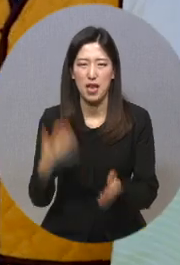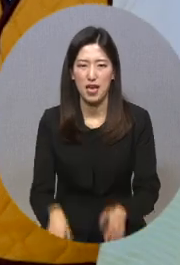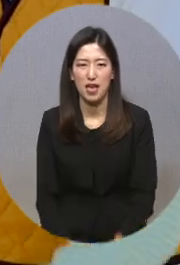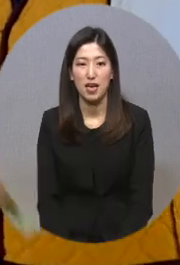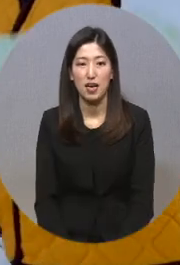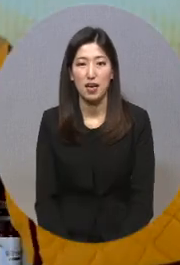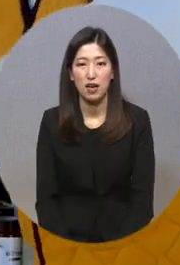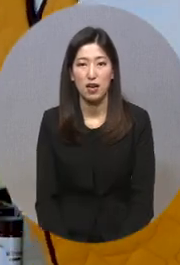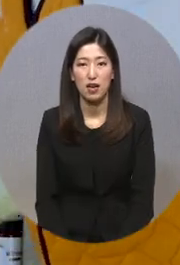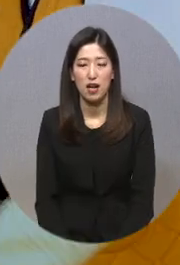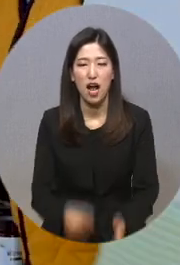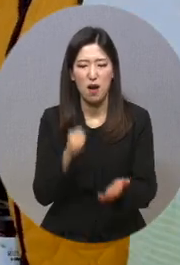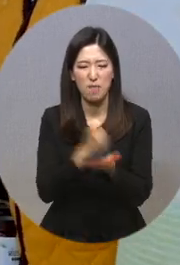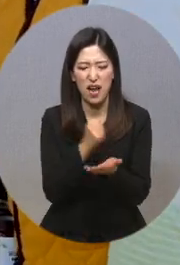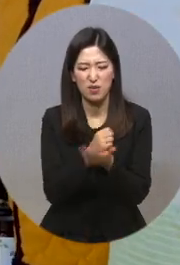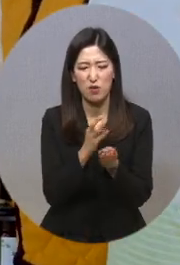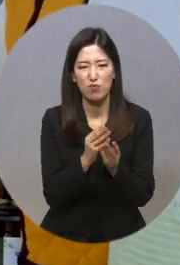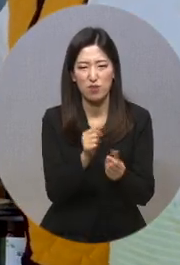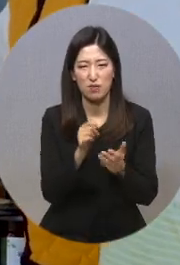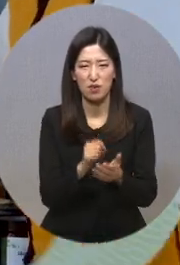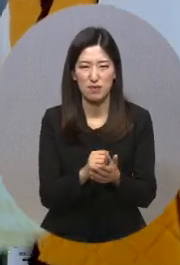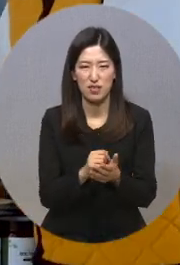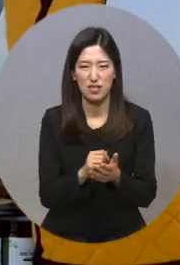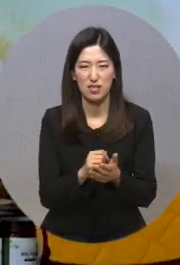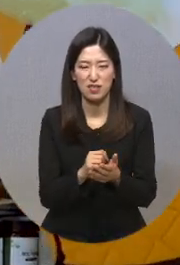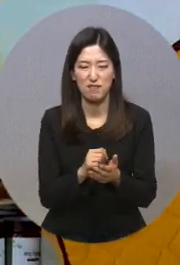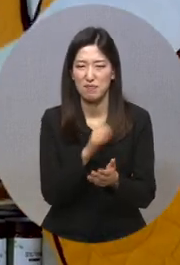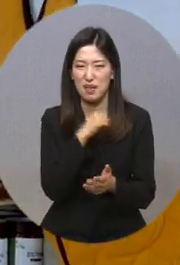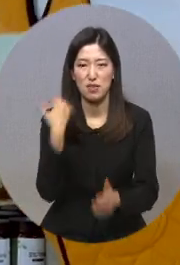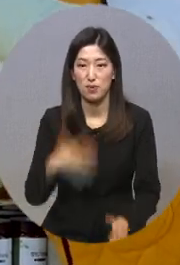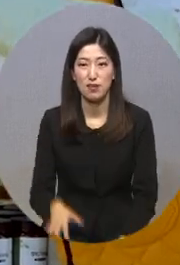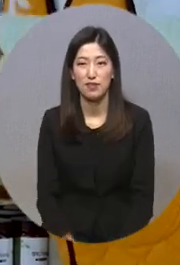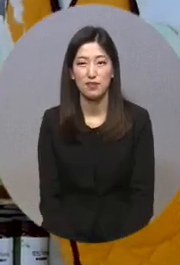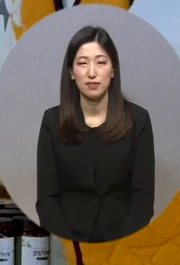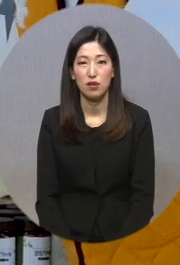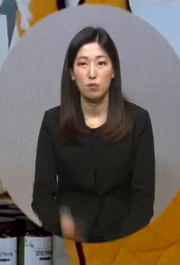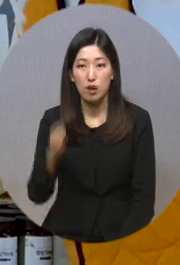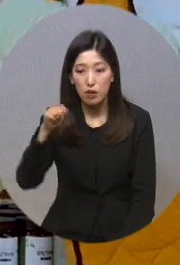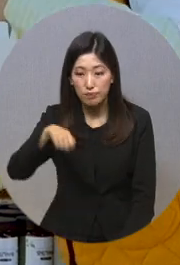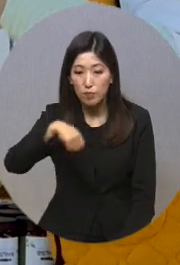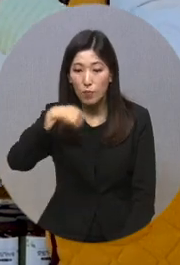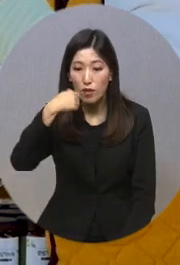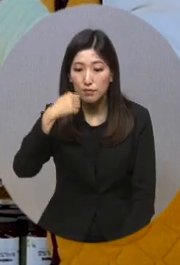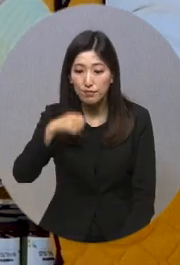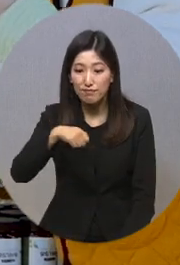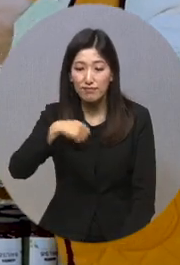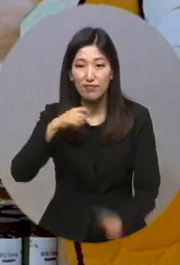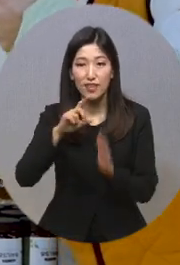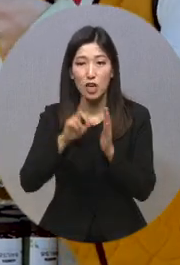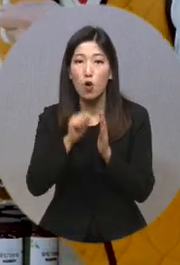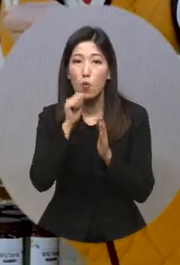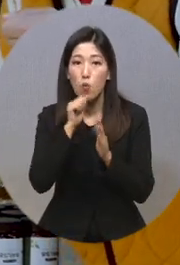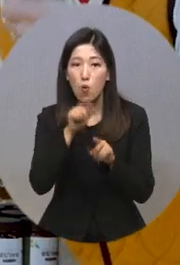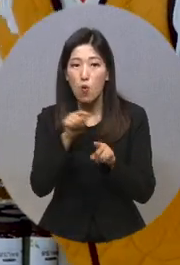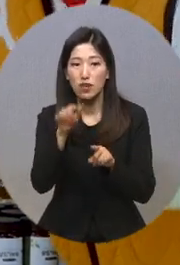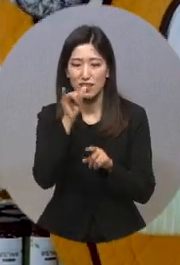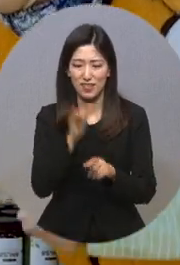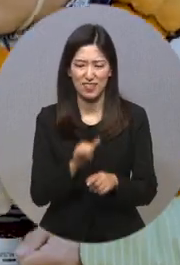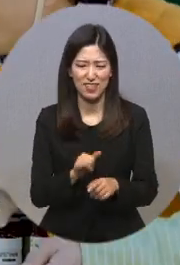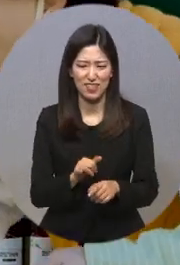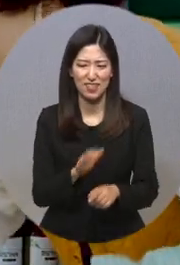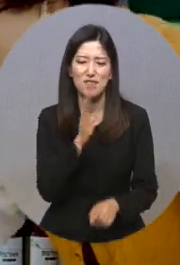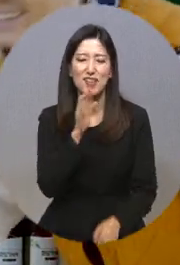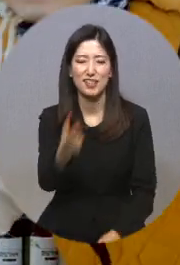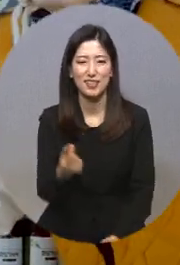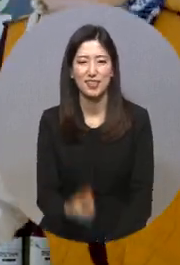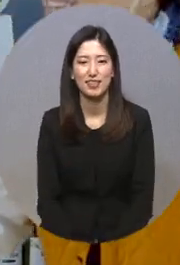바삿으면 이제 부숴불면 쨍쨍쨍쨍쨍 하면 그렇죠. 숟가락 뭔가 떠먹을 때 뭔가 근육이 하나 싹 있으세요. 그렇지. 잘 아시네.